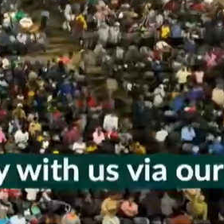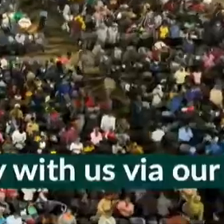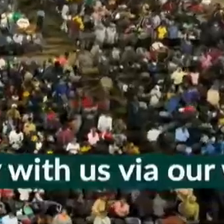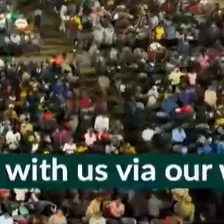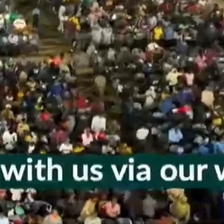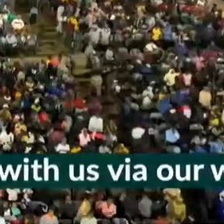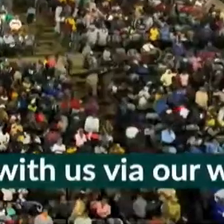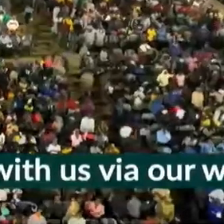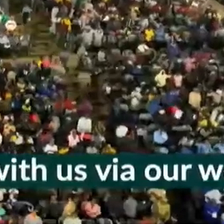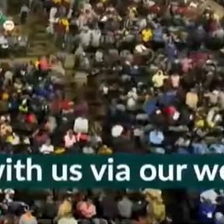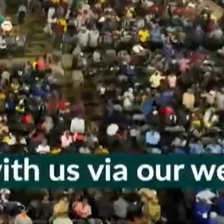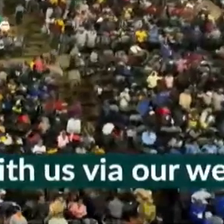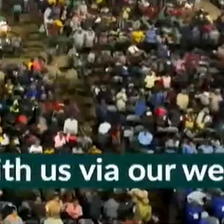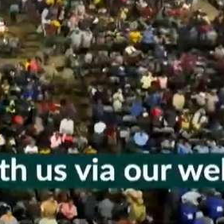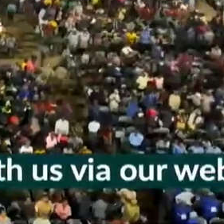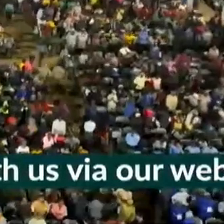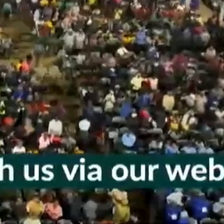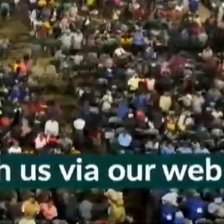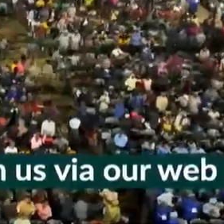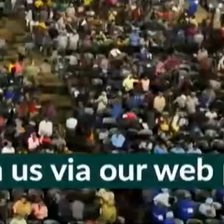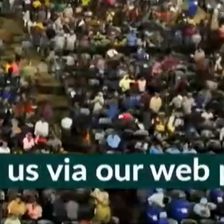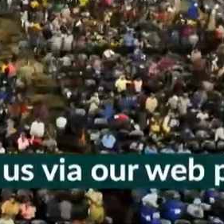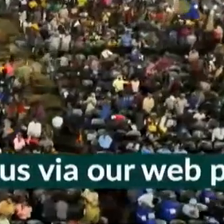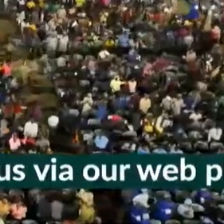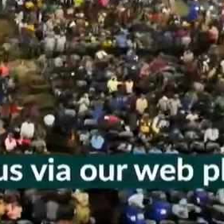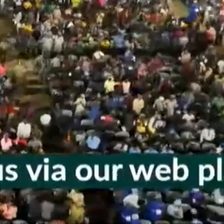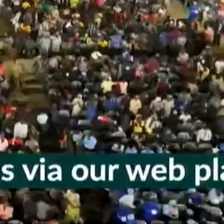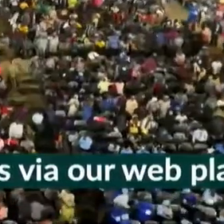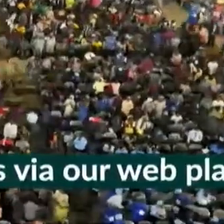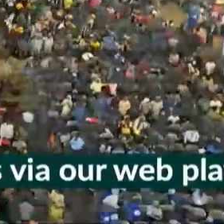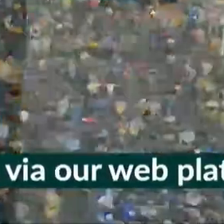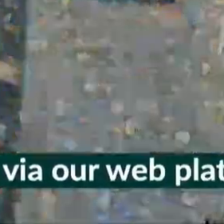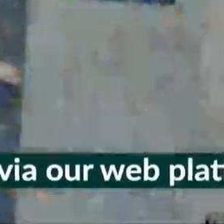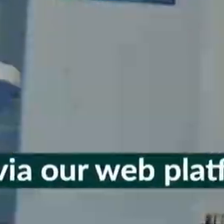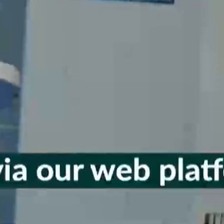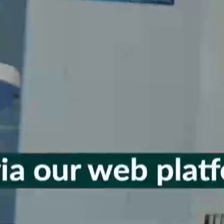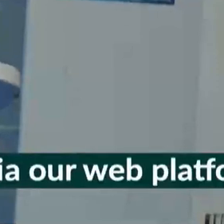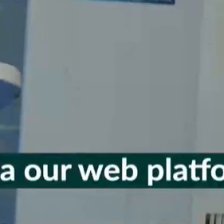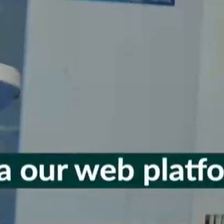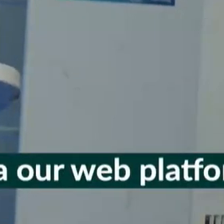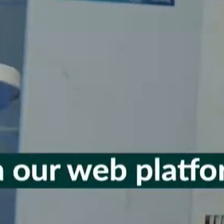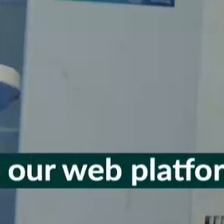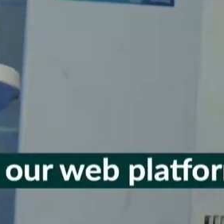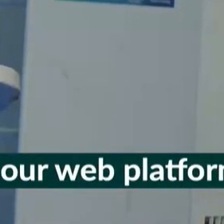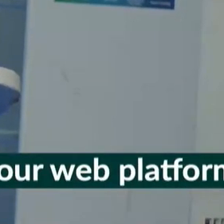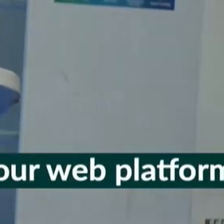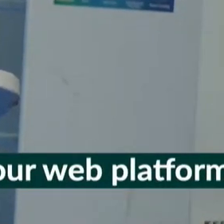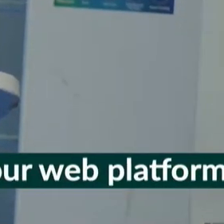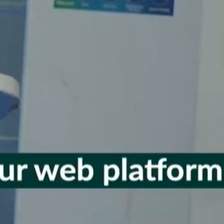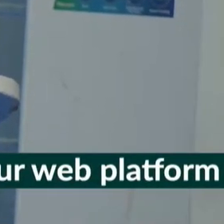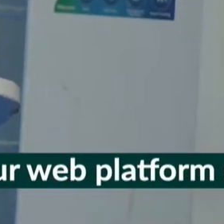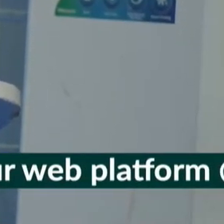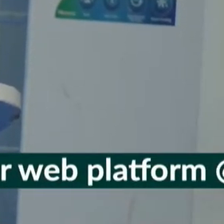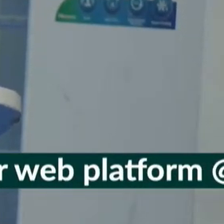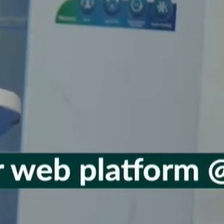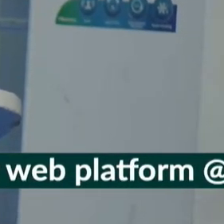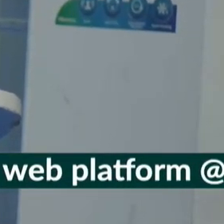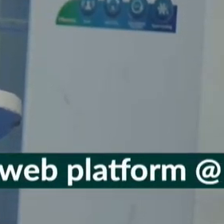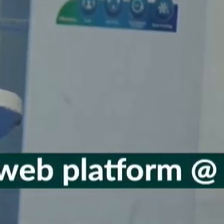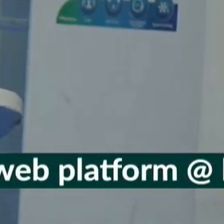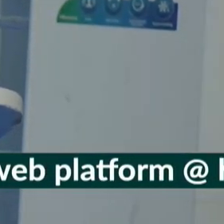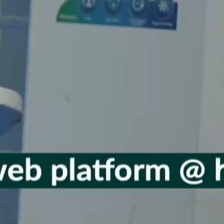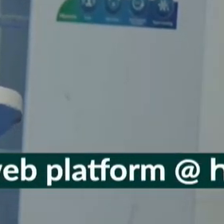Les prodiges sans nombre. La pluie tombe déjà. Examine-toi. Ton miracle est là.